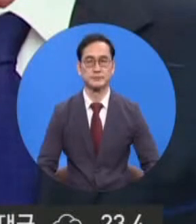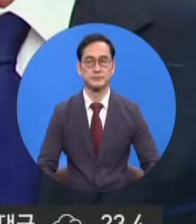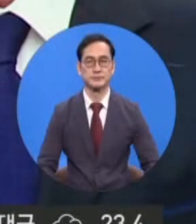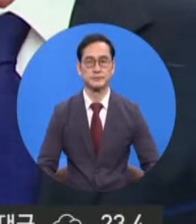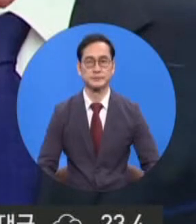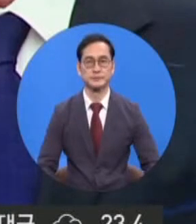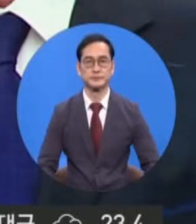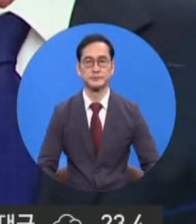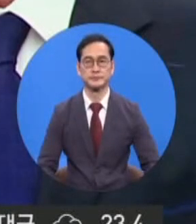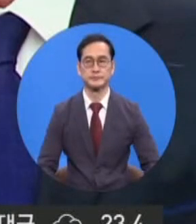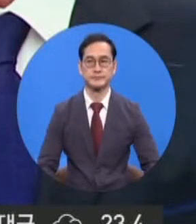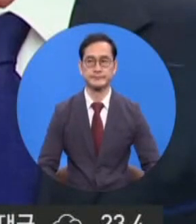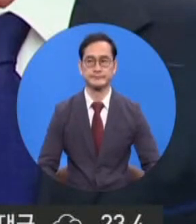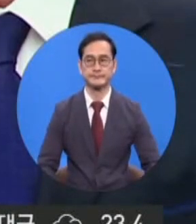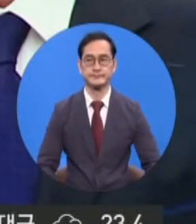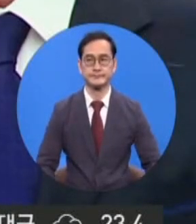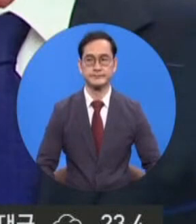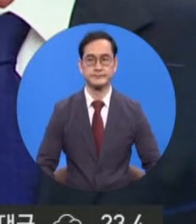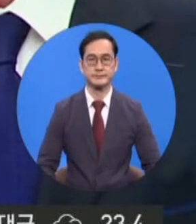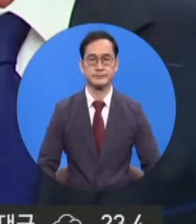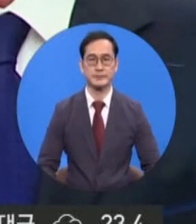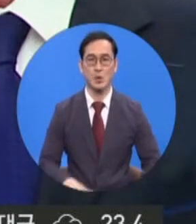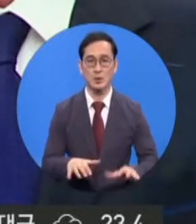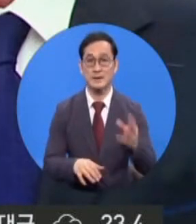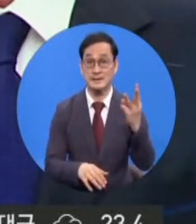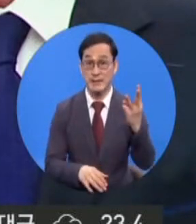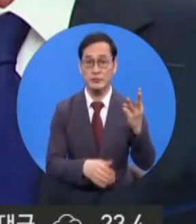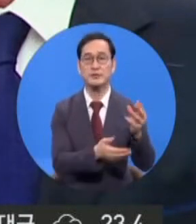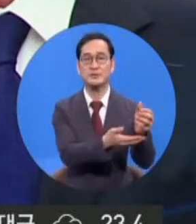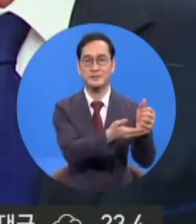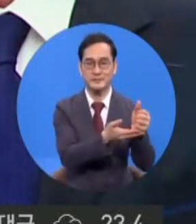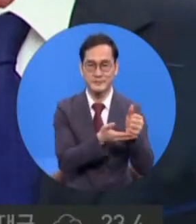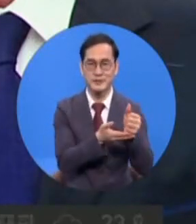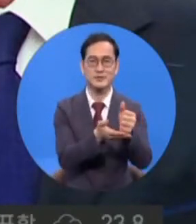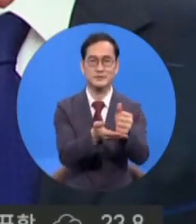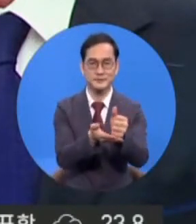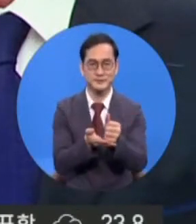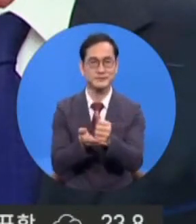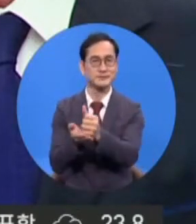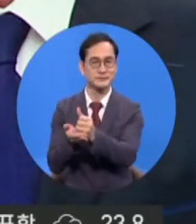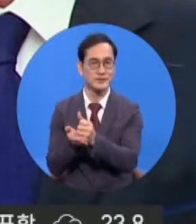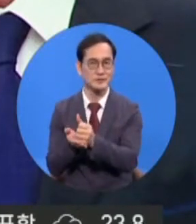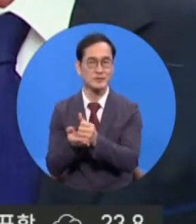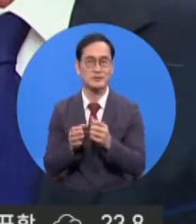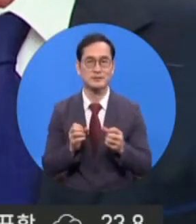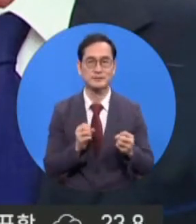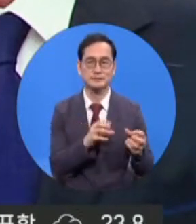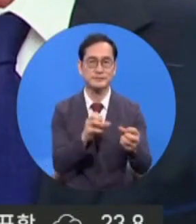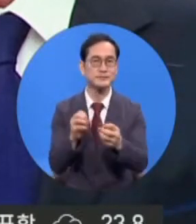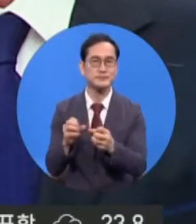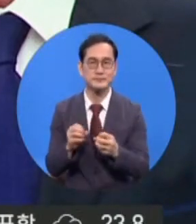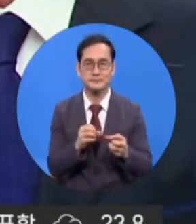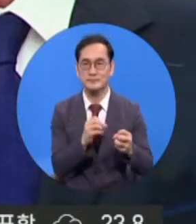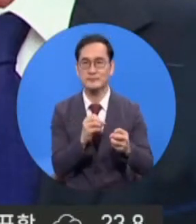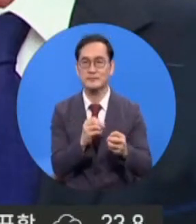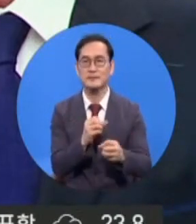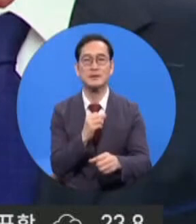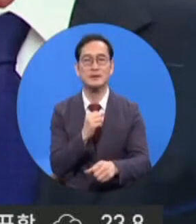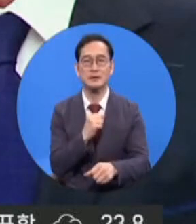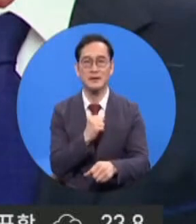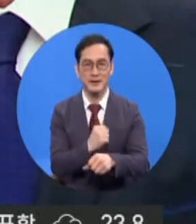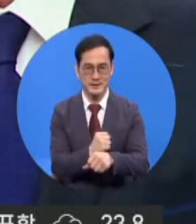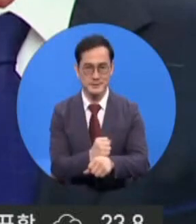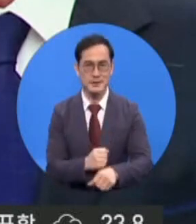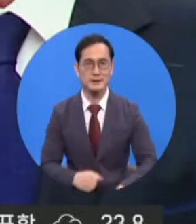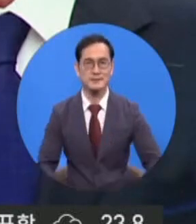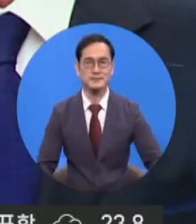언제나 명쾌한 해설을 해 주시는 뉴스 전문가 세 분이 오늘도 스튜디오에 나와 있습니다 이수희 변호사 김성완 시사평론가 그리고